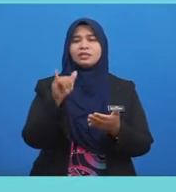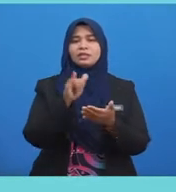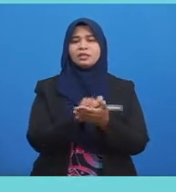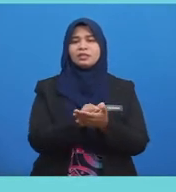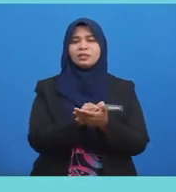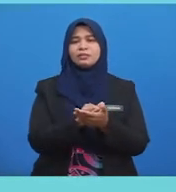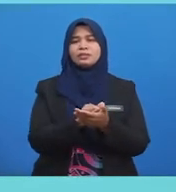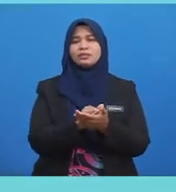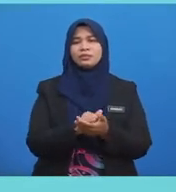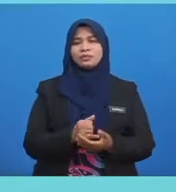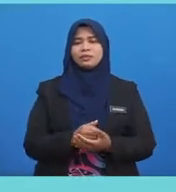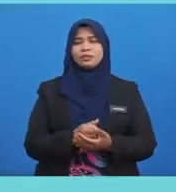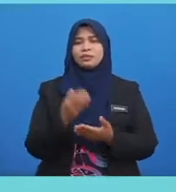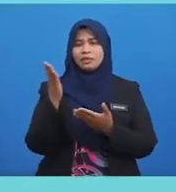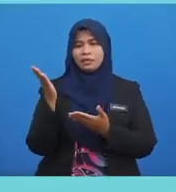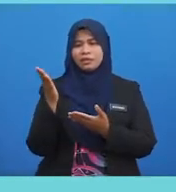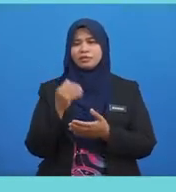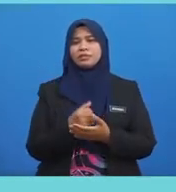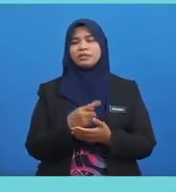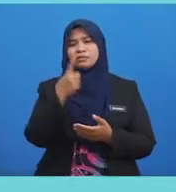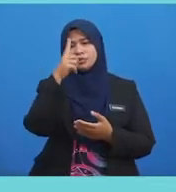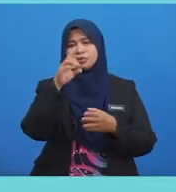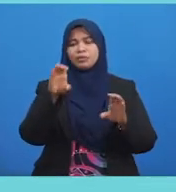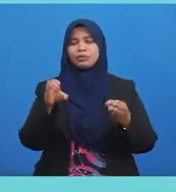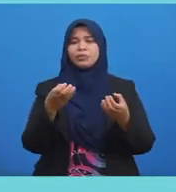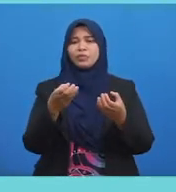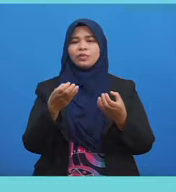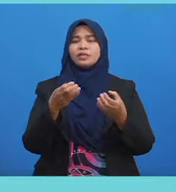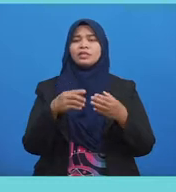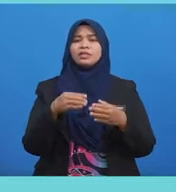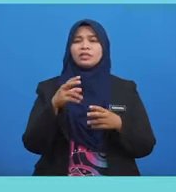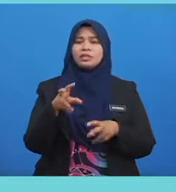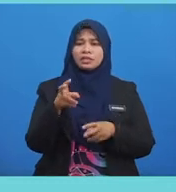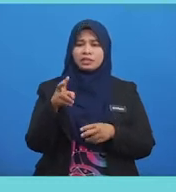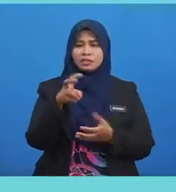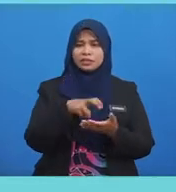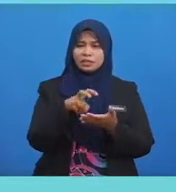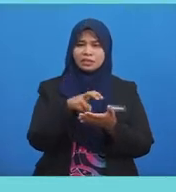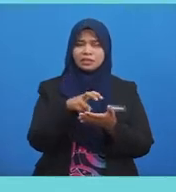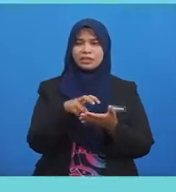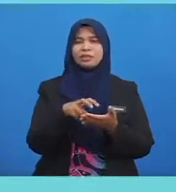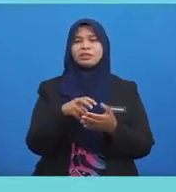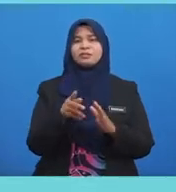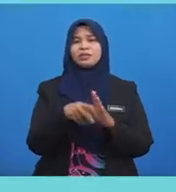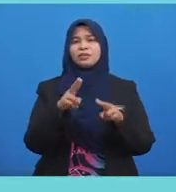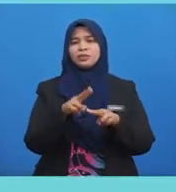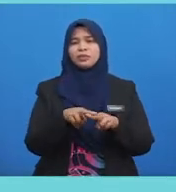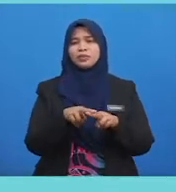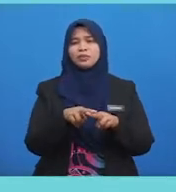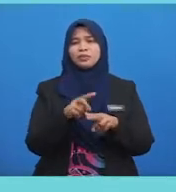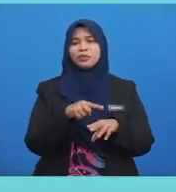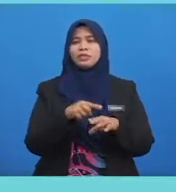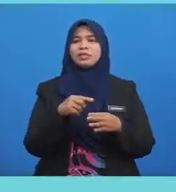ahli parlimennya iaitu L.D. Gammons dan Rhys William untuk membuat tinjauan mengkaji